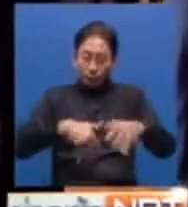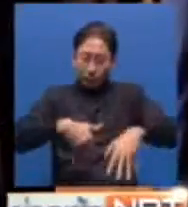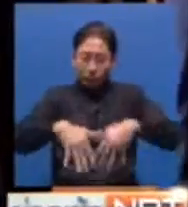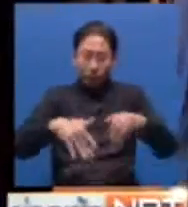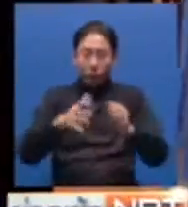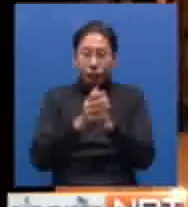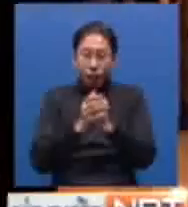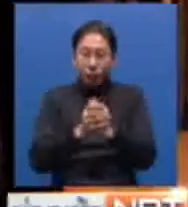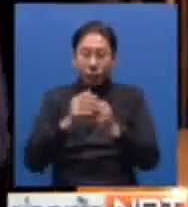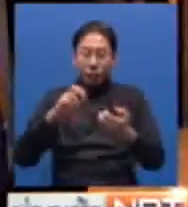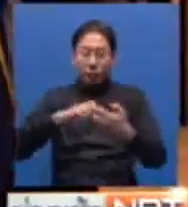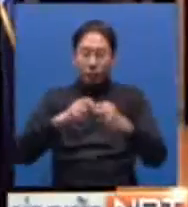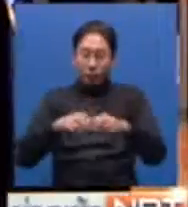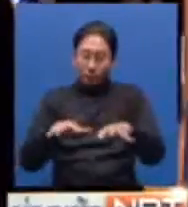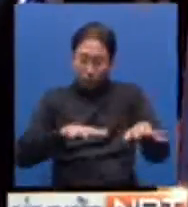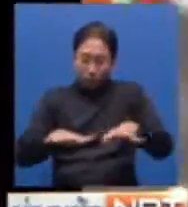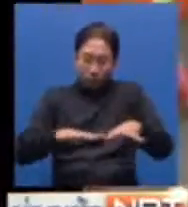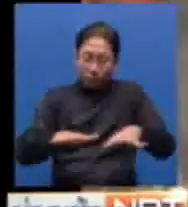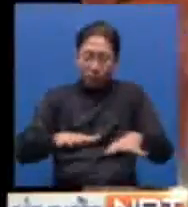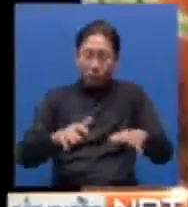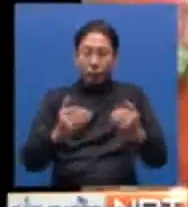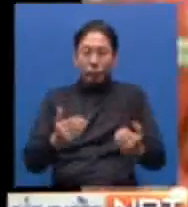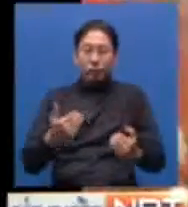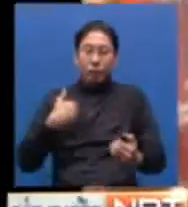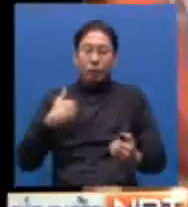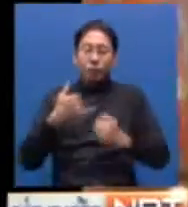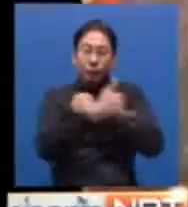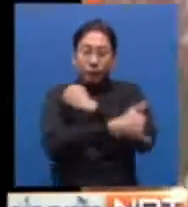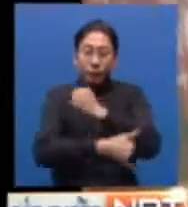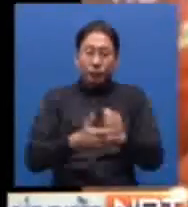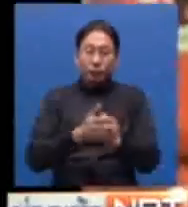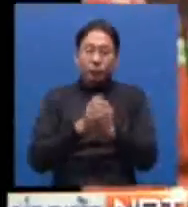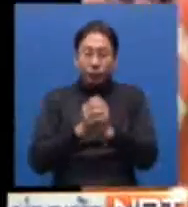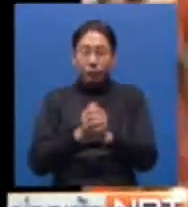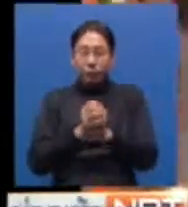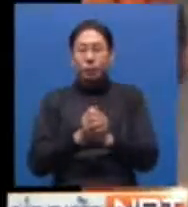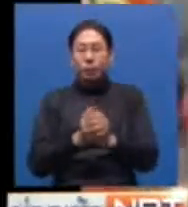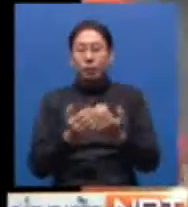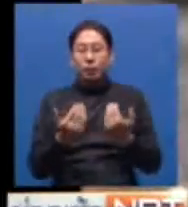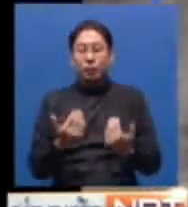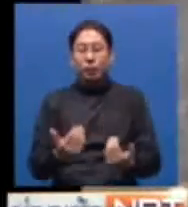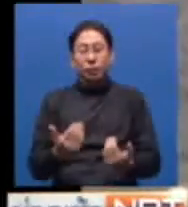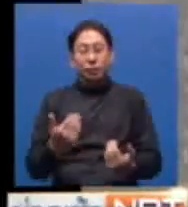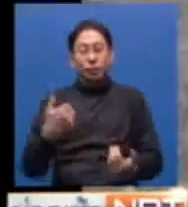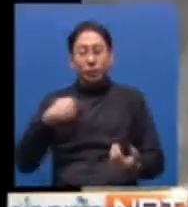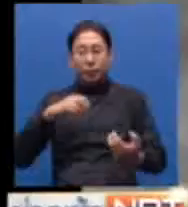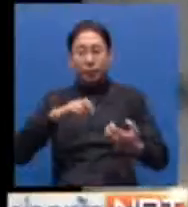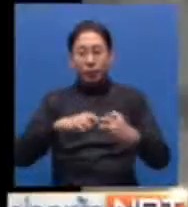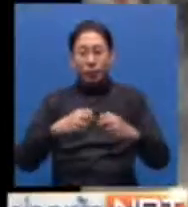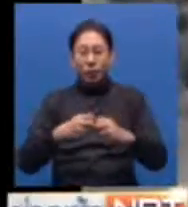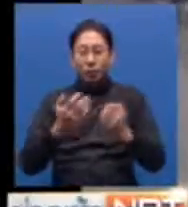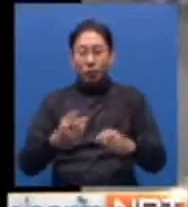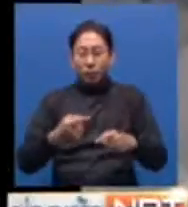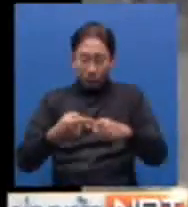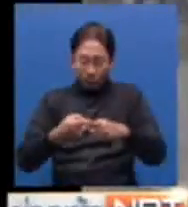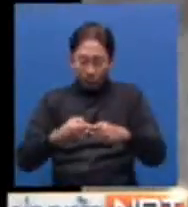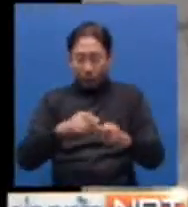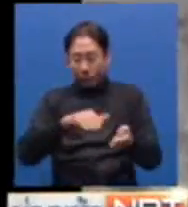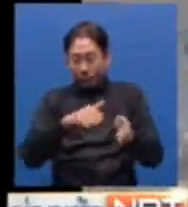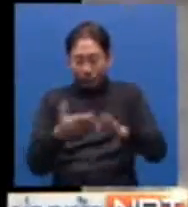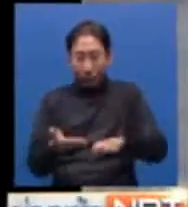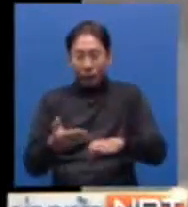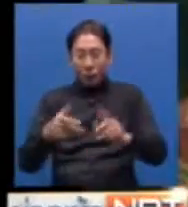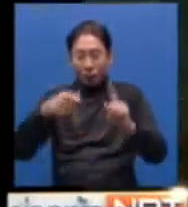แผ่นดินไหวรุนแรงที่เมืองเจาธงและเมืองฉูจิงในมณฑลยูนานจนเป็นเหตุให้มีผู้บาดเจ็บล้มตายหลายพัน